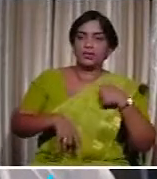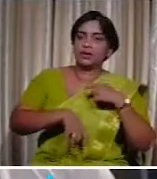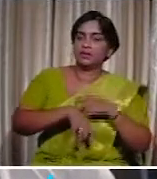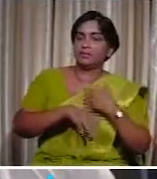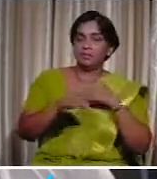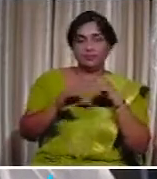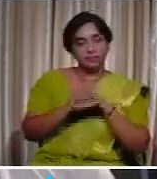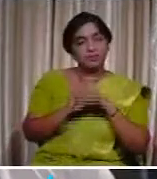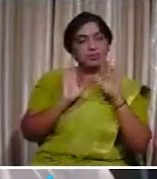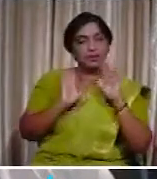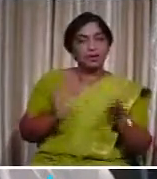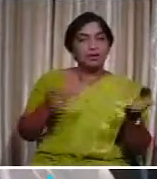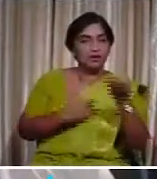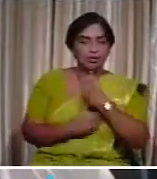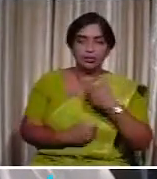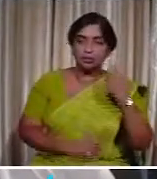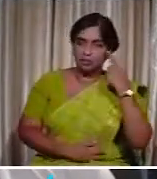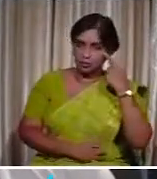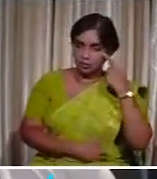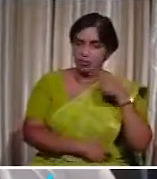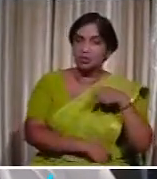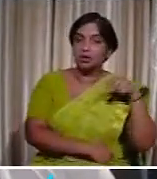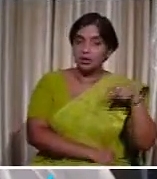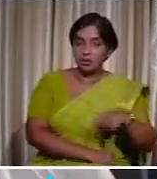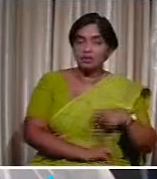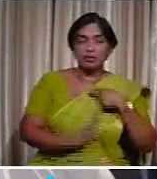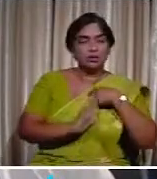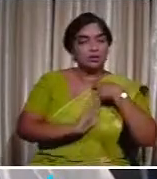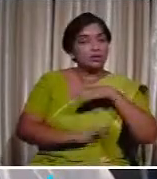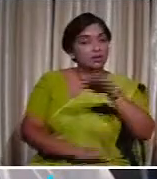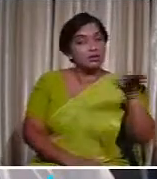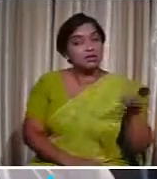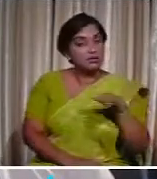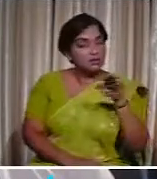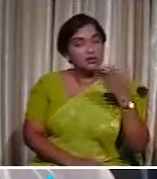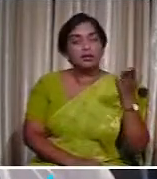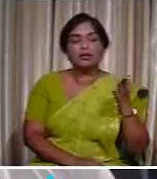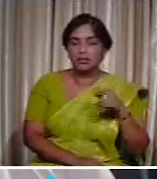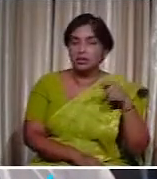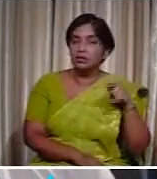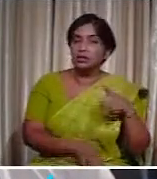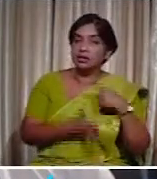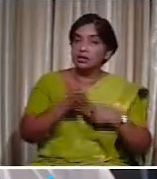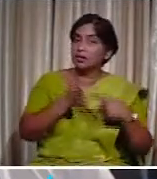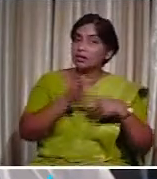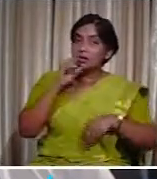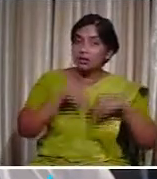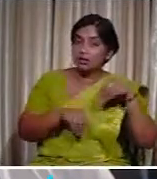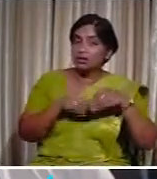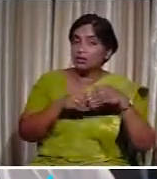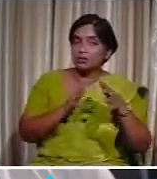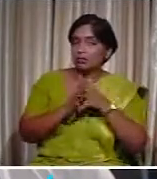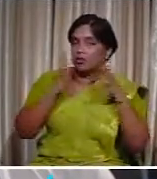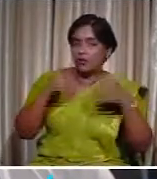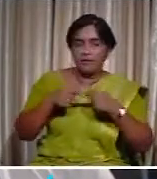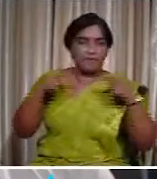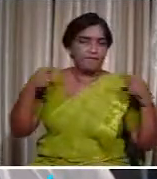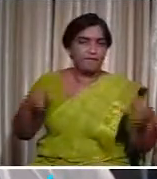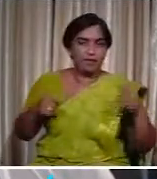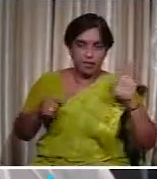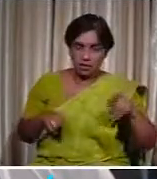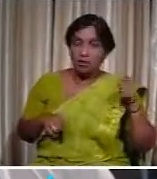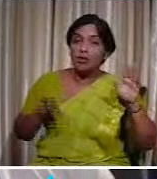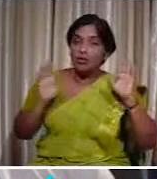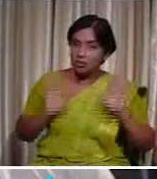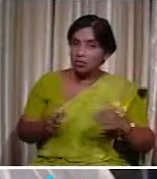एन्ने नमुत अपि हेमोम दन्नो अद मुलु महत् समाजयम मे छंदय पवत्तनेकट लोकु विरोधयक् तियेनवा